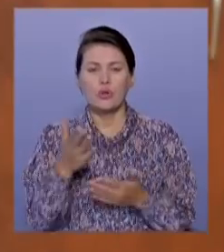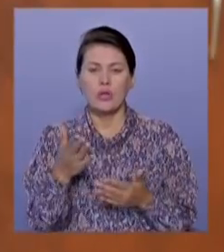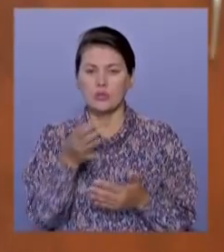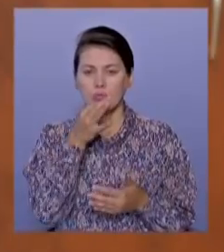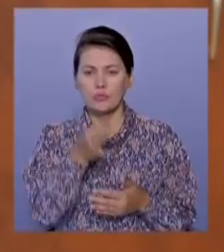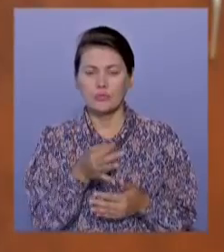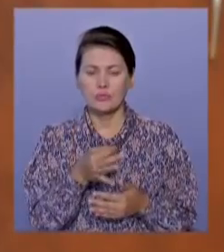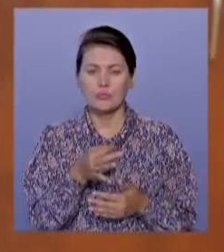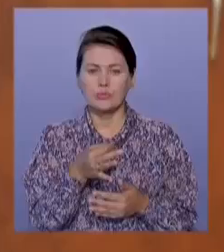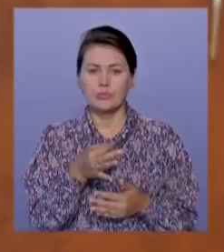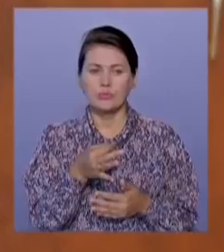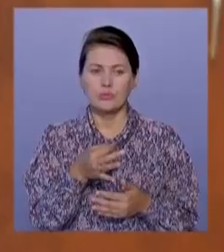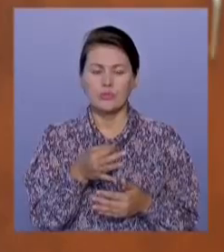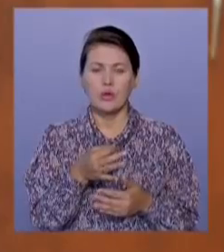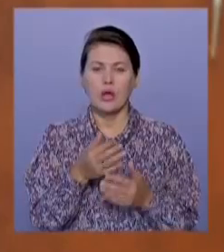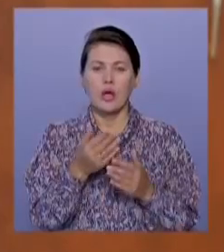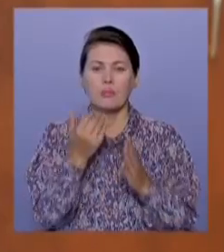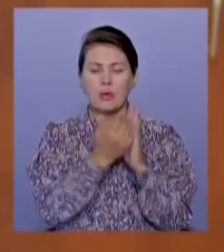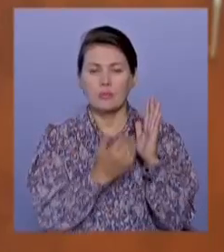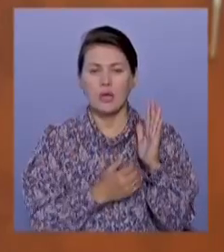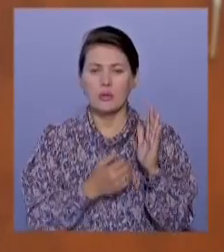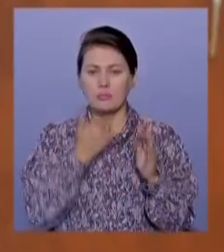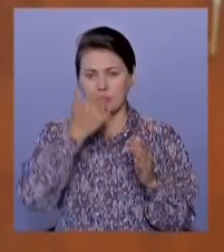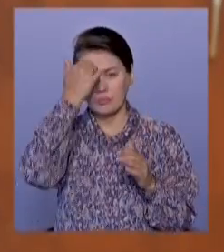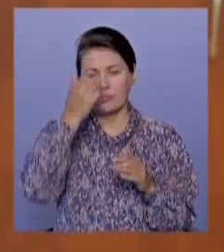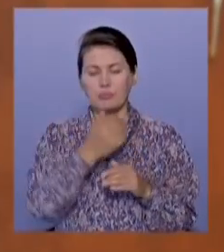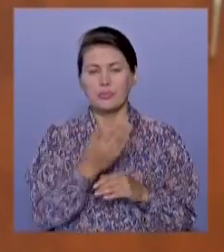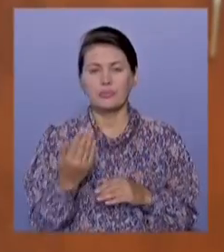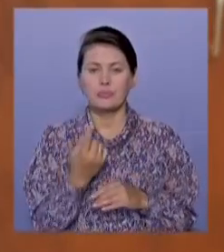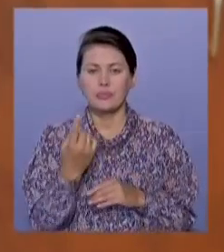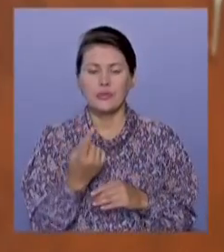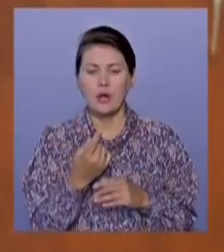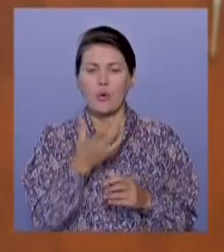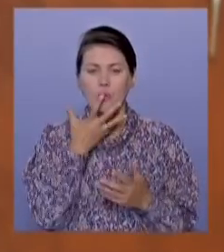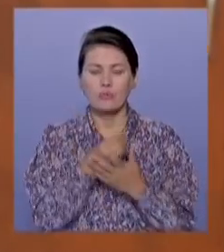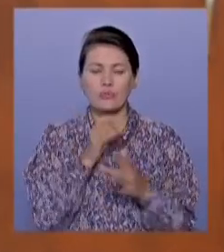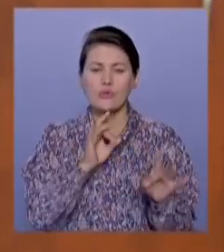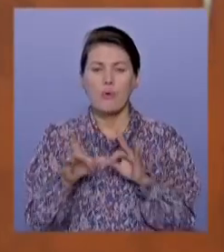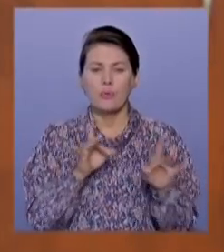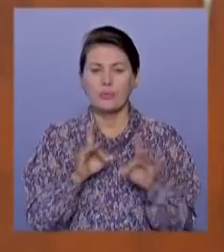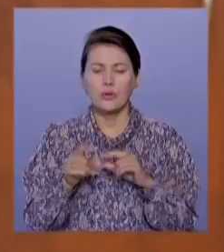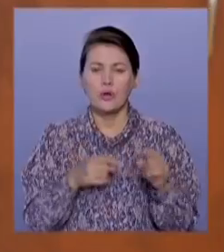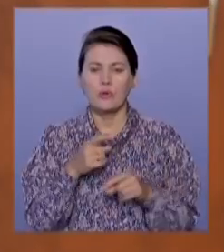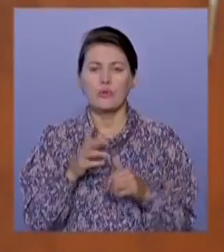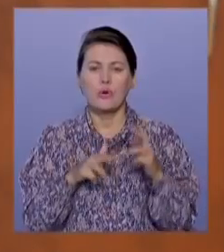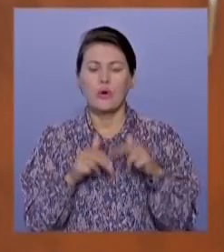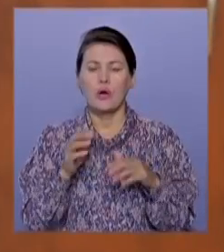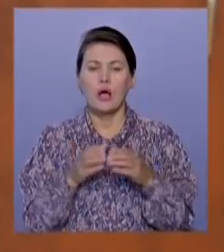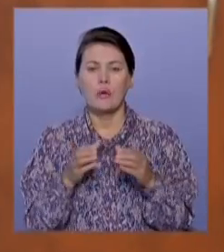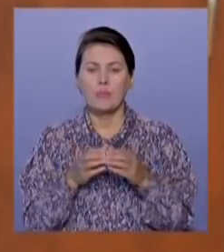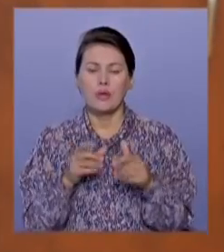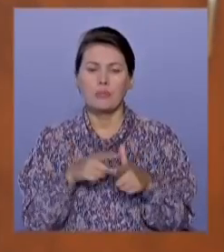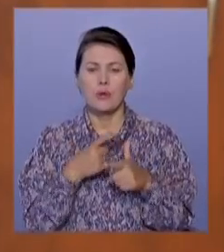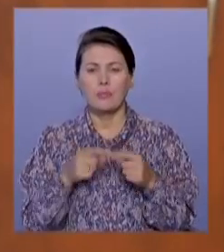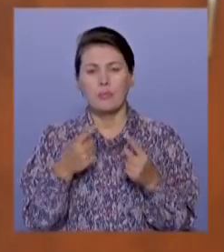айтатын болсақ, осы бағдарламаның аясында бір жаңа өзінің жарнама ретінде бір құрылысшы компаниялар